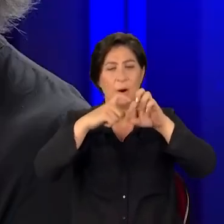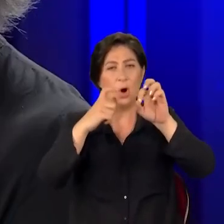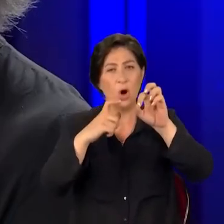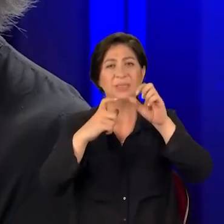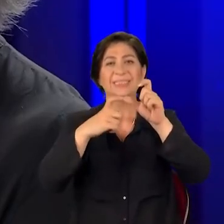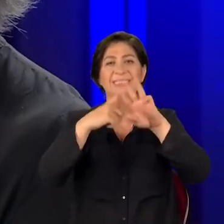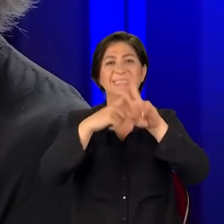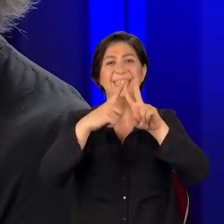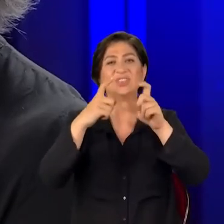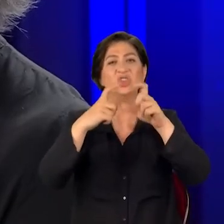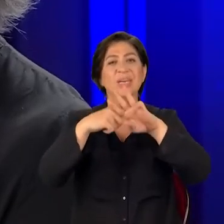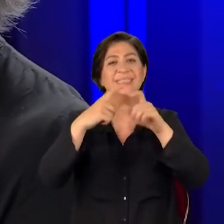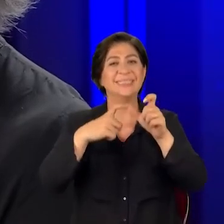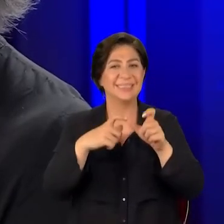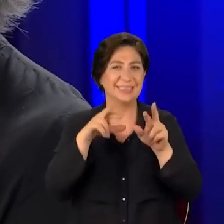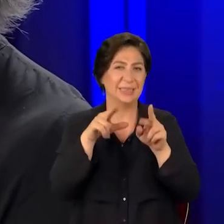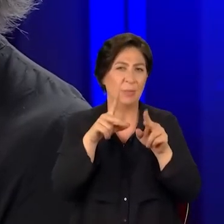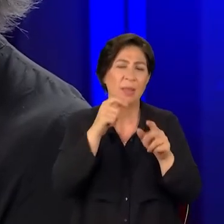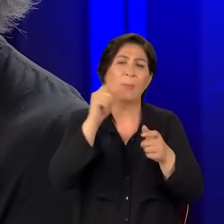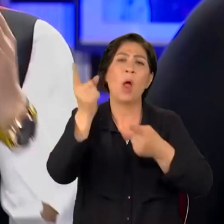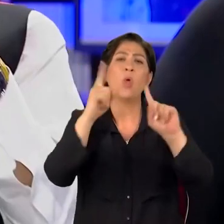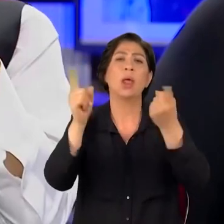Evet. Gibi bir takım tipler yönetiyor. Yani